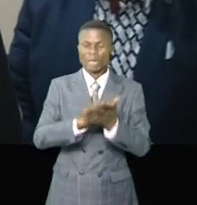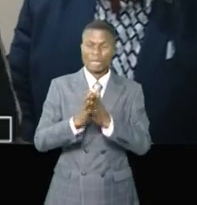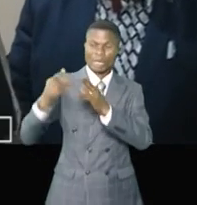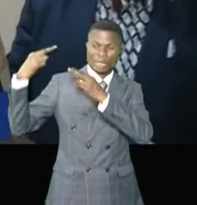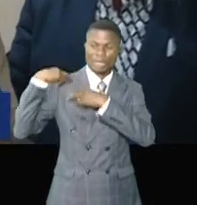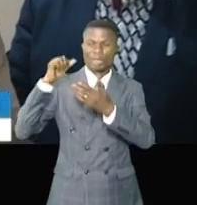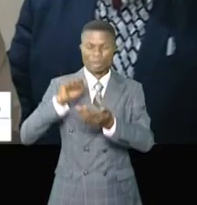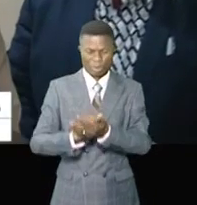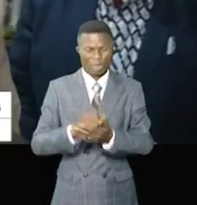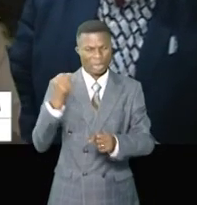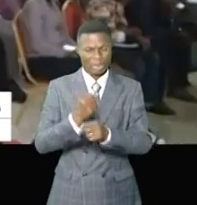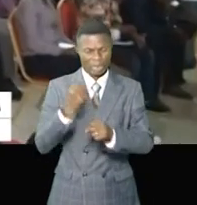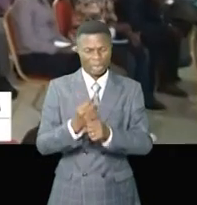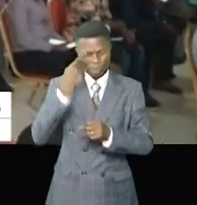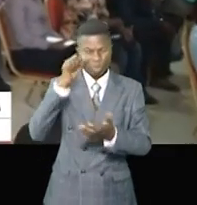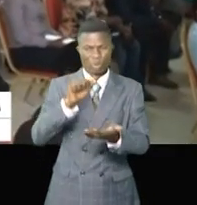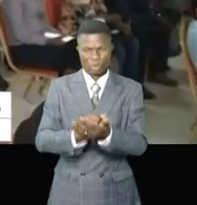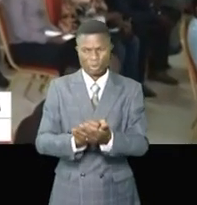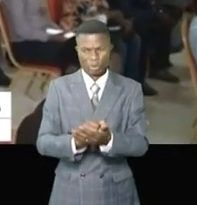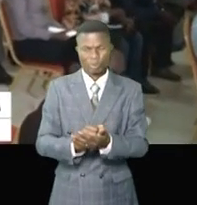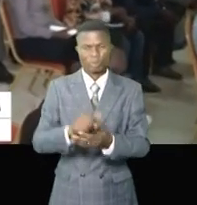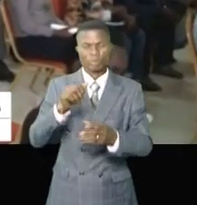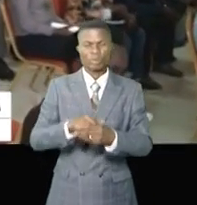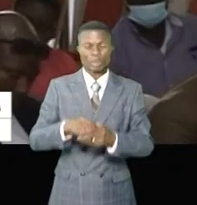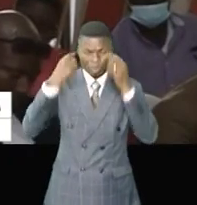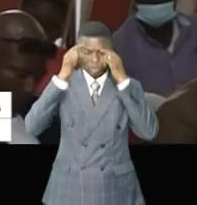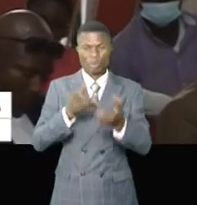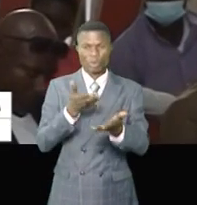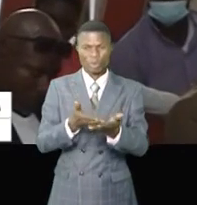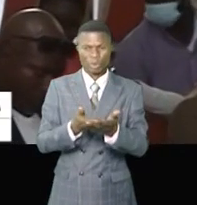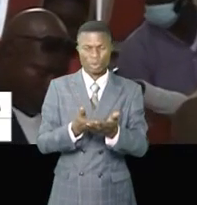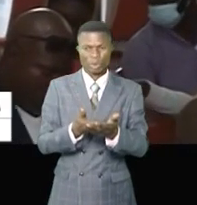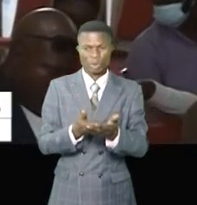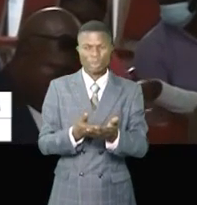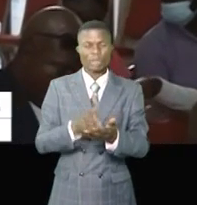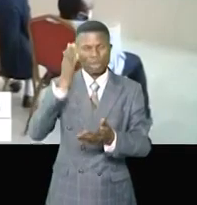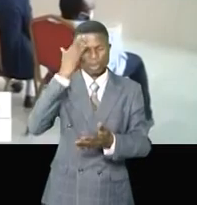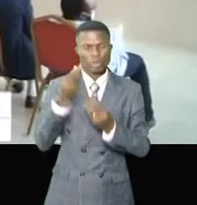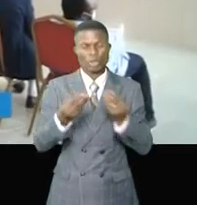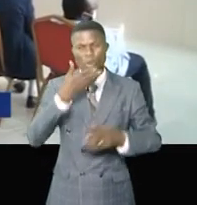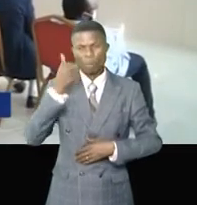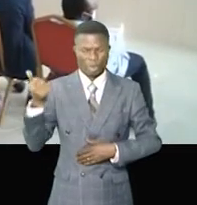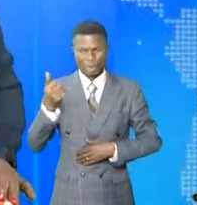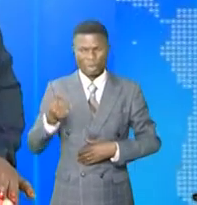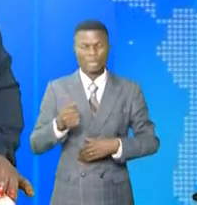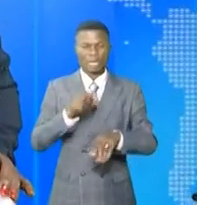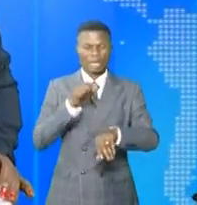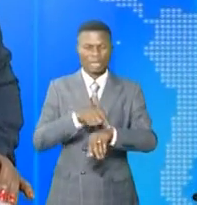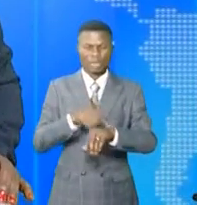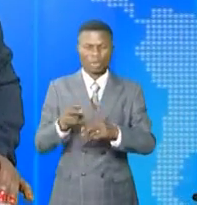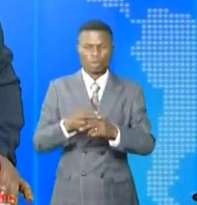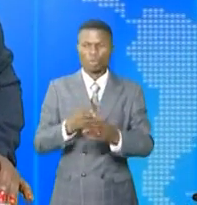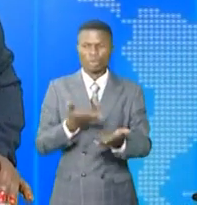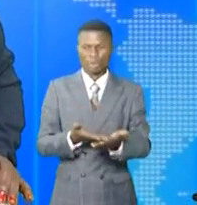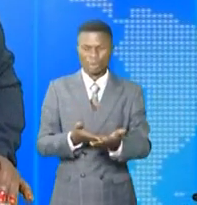pouvoir travailler à cet effet. À travers ces 32 mesures prises, on s'attend à des meilleurs résultats dans un bref délai.